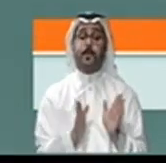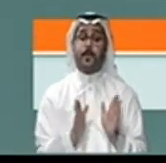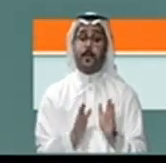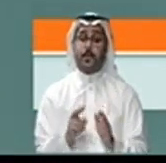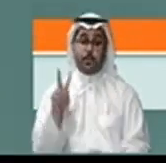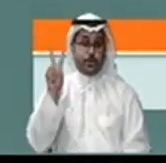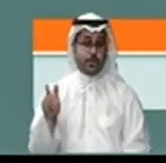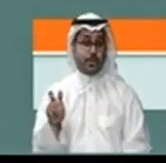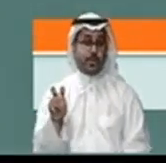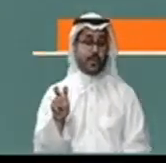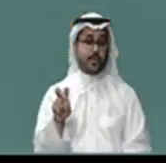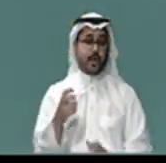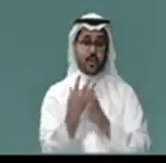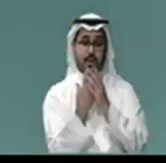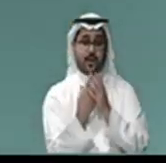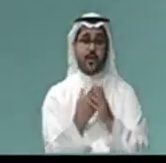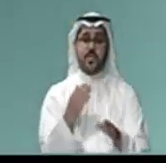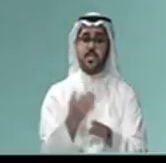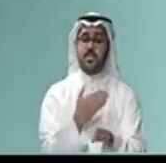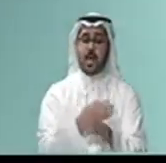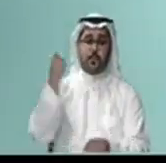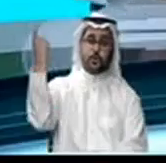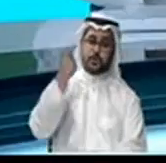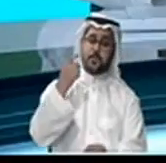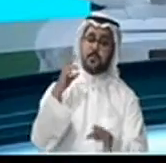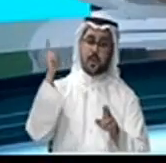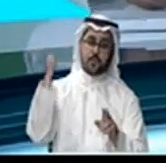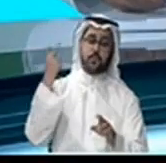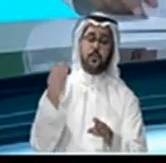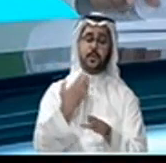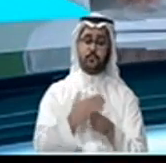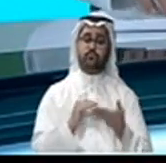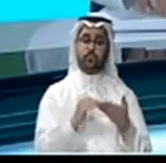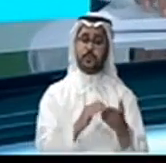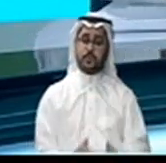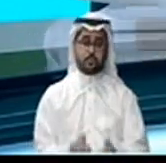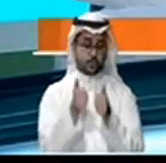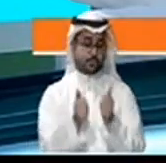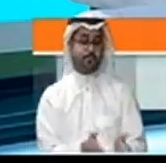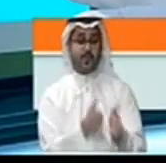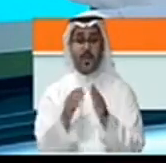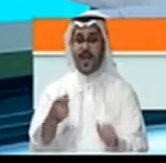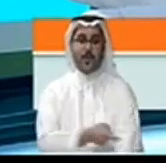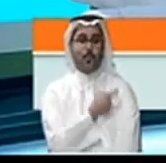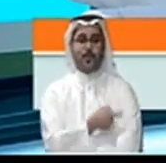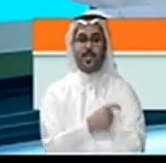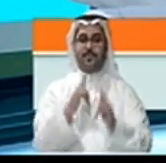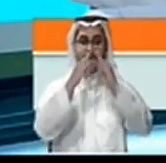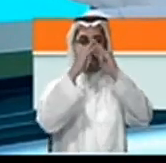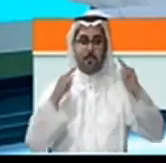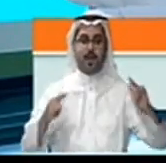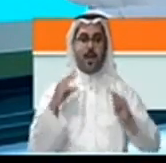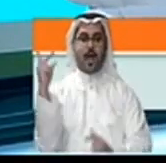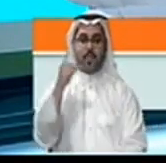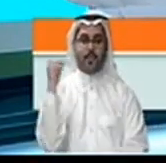إلى 20 حالة إجهاد حراري. وقد أكمل مستشفى الطوارئ بميناء جاهزيته